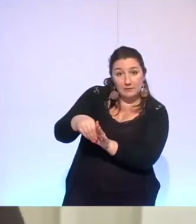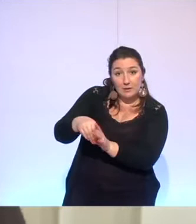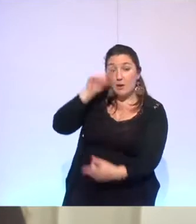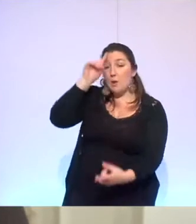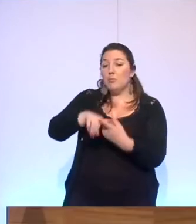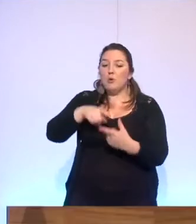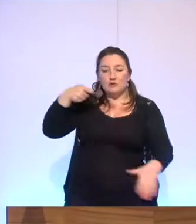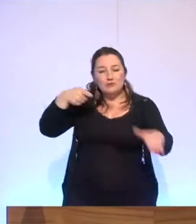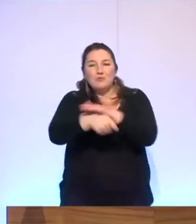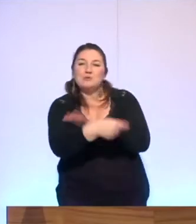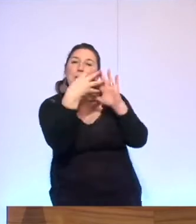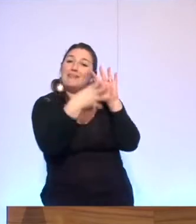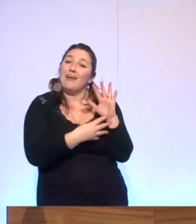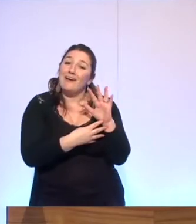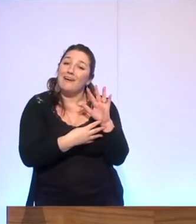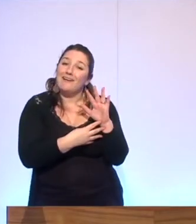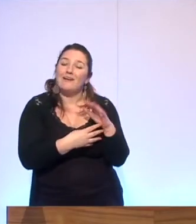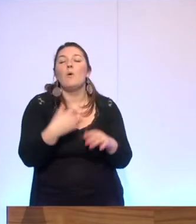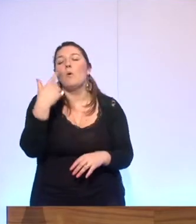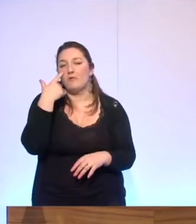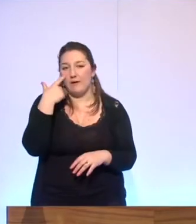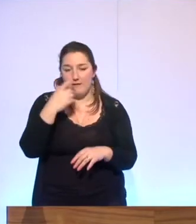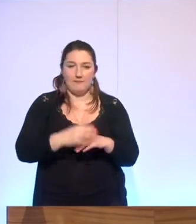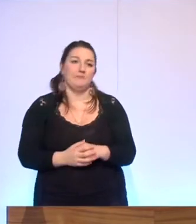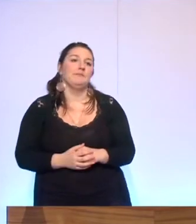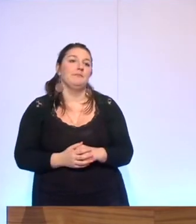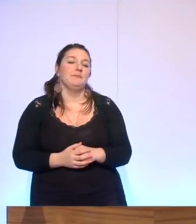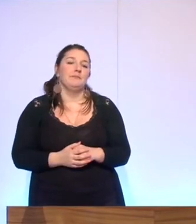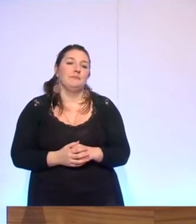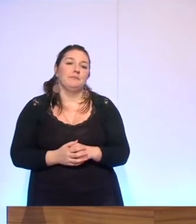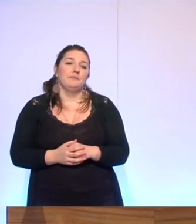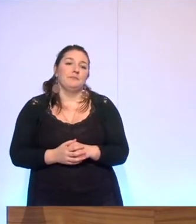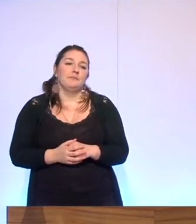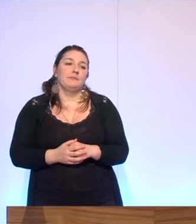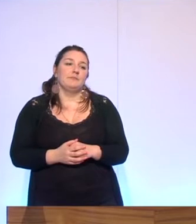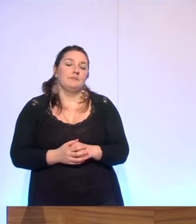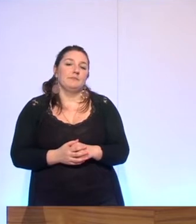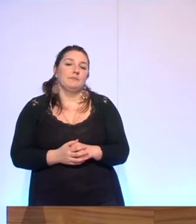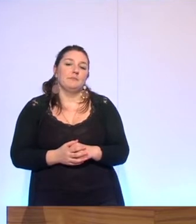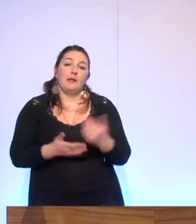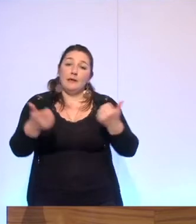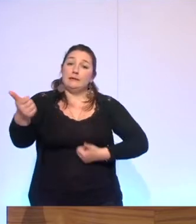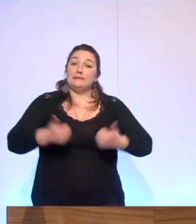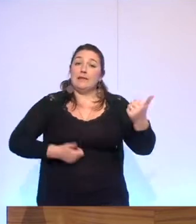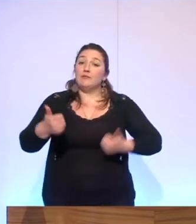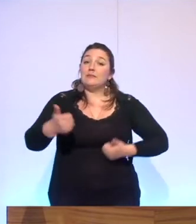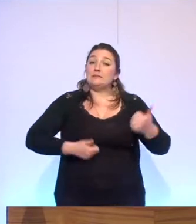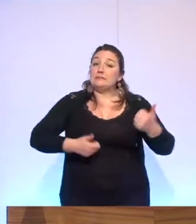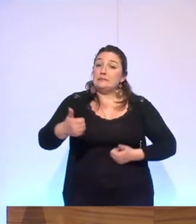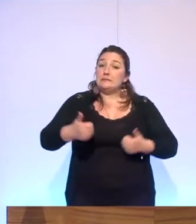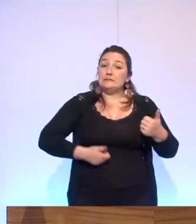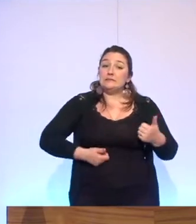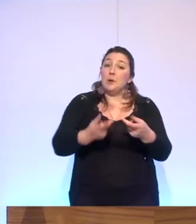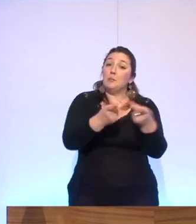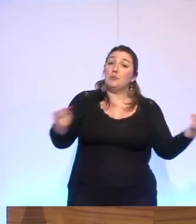subventions. Nous verrons bien si la notion d'évaluation du service rendu